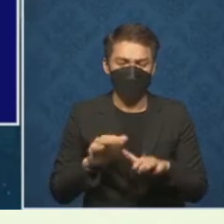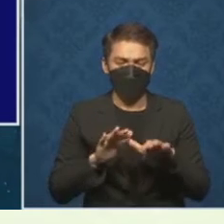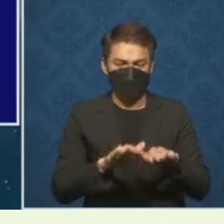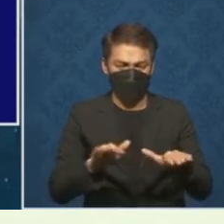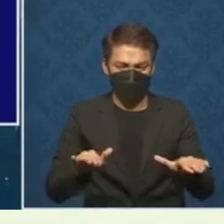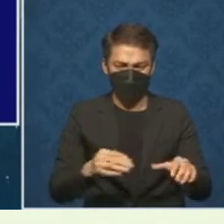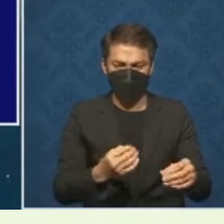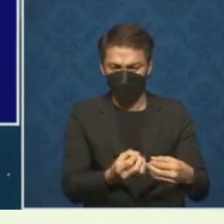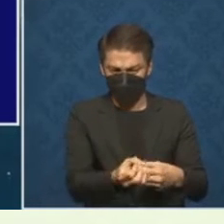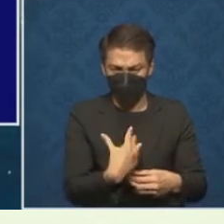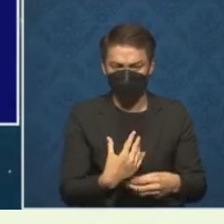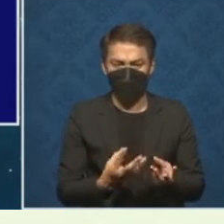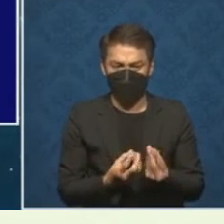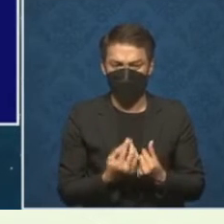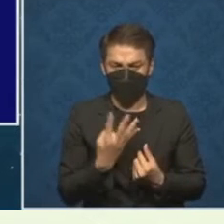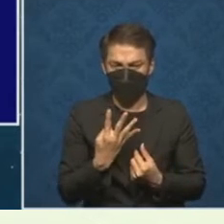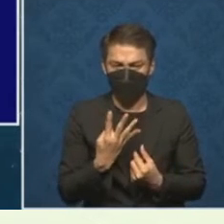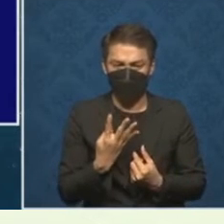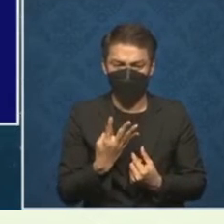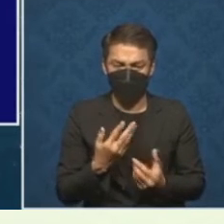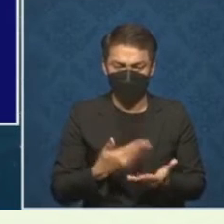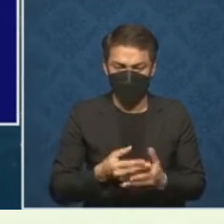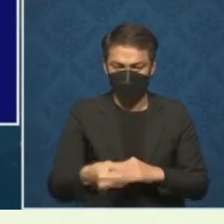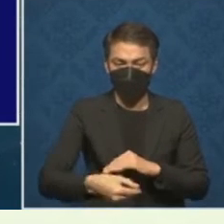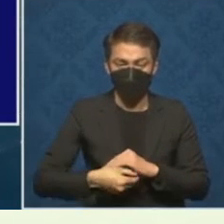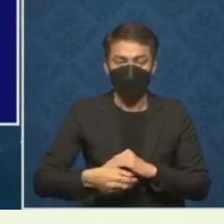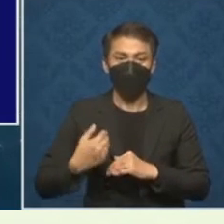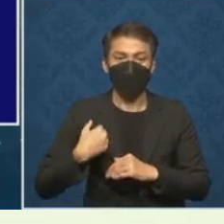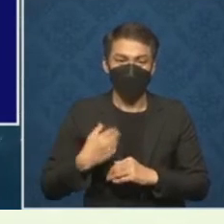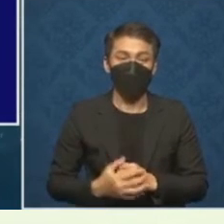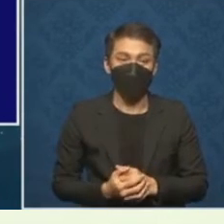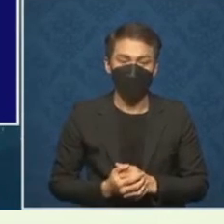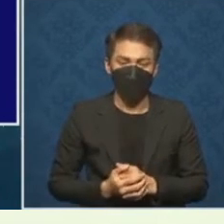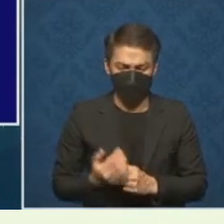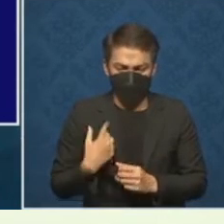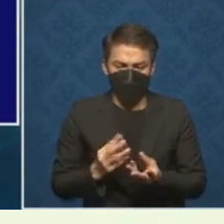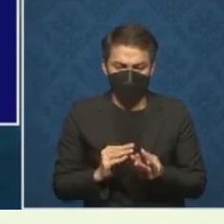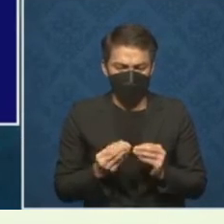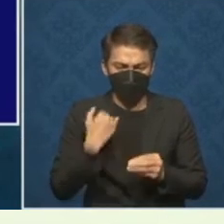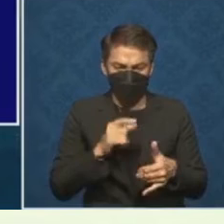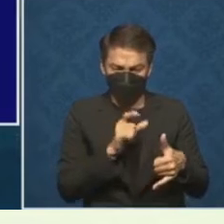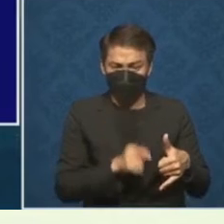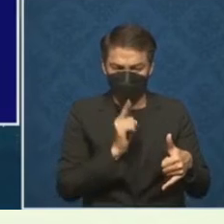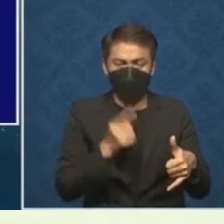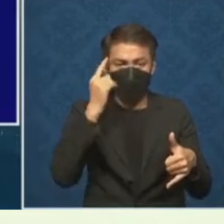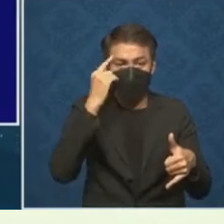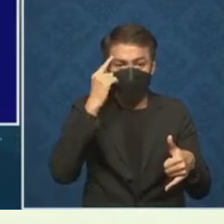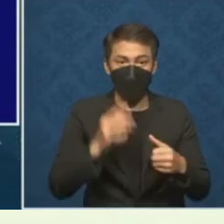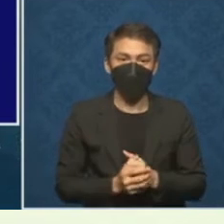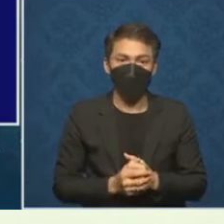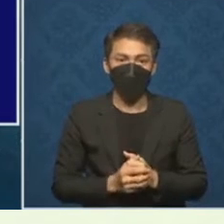าซื้อเสียงนะครับนะมีตัวมีตนมีหมายเลขโทรศัพท์อยู่นะฮะผมเดินหาเสียงตลอดนะ